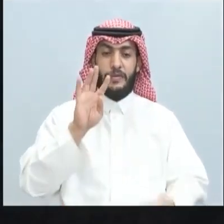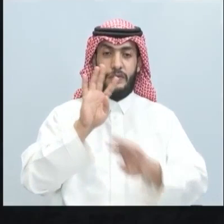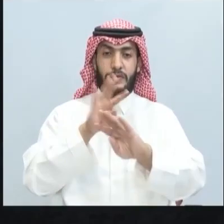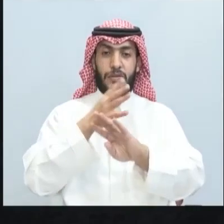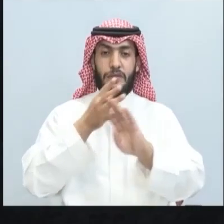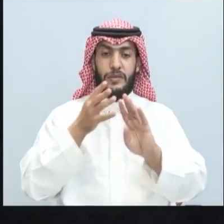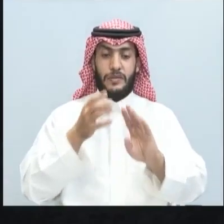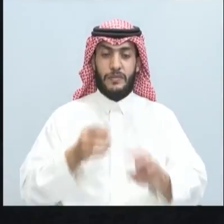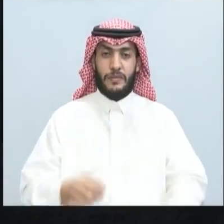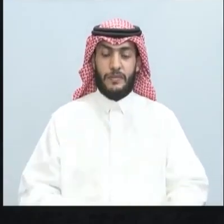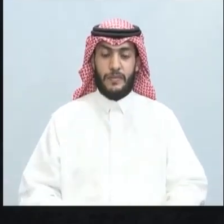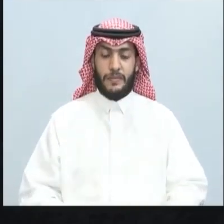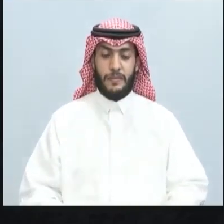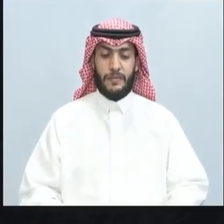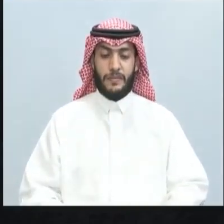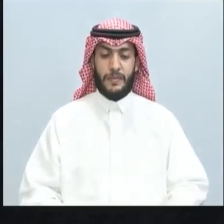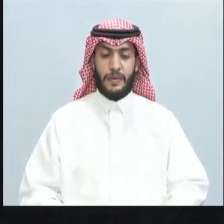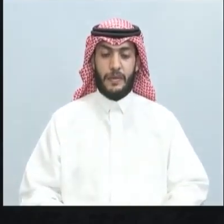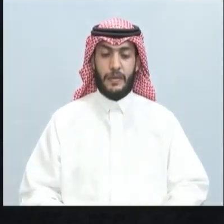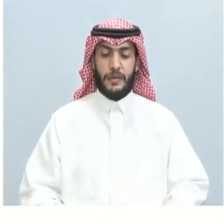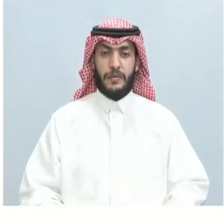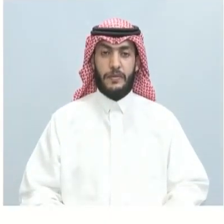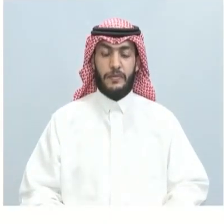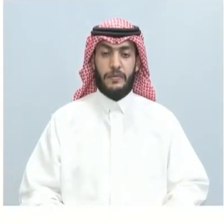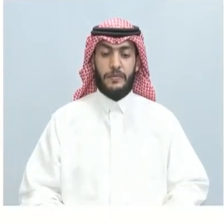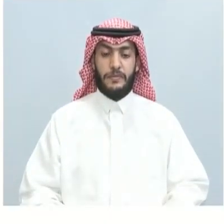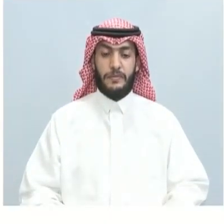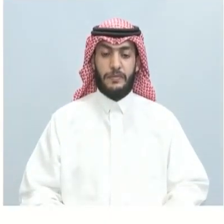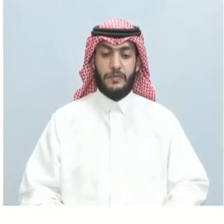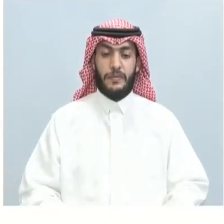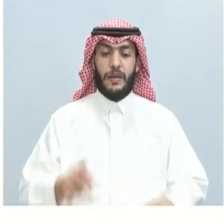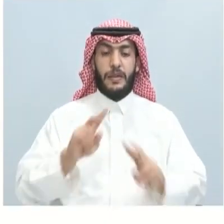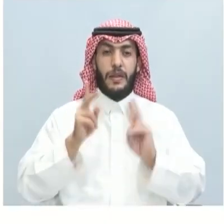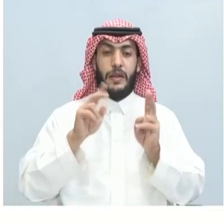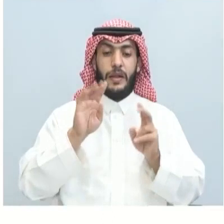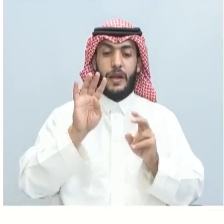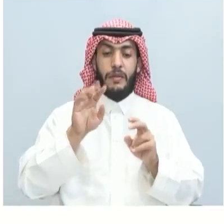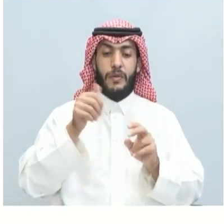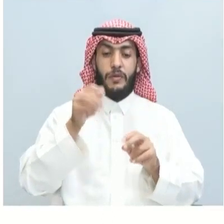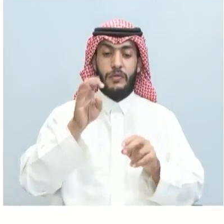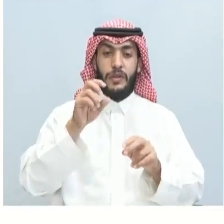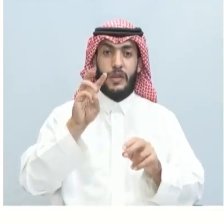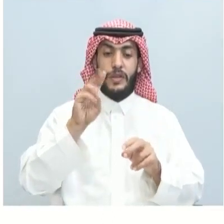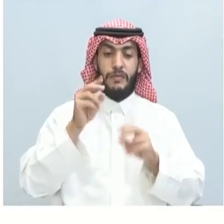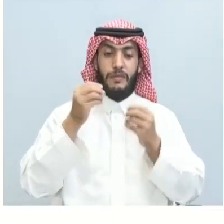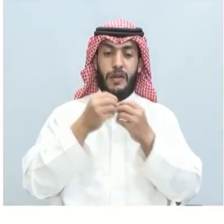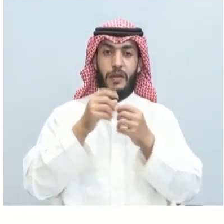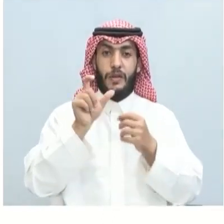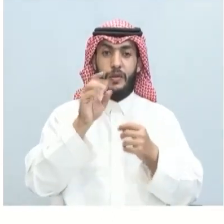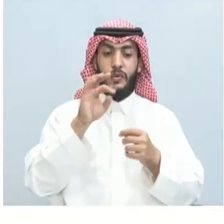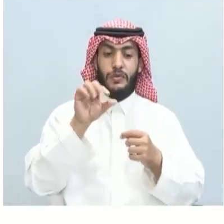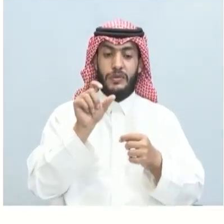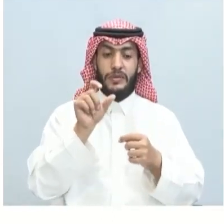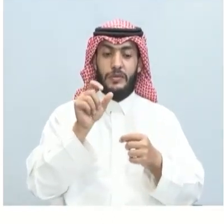في هذا الجدول هنا التحويل بين رابع اكسيد ثنائي النيتروجين